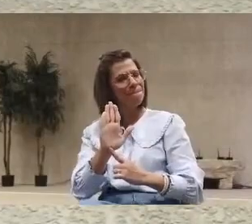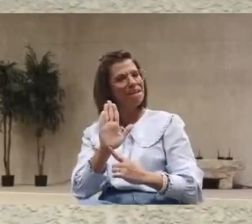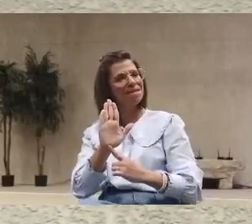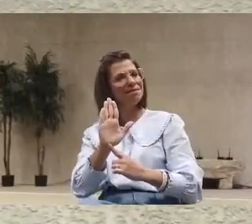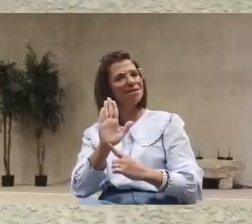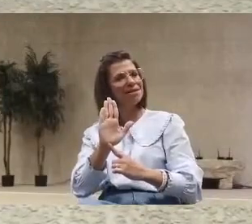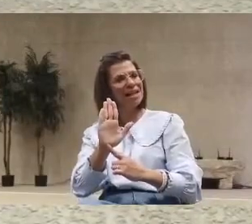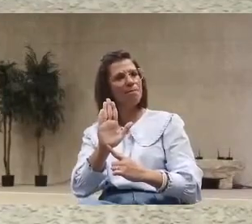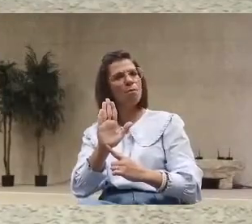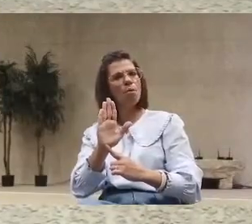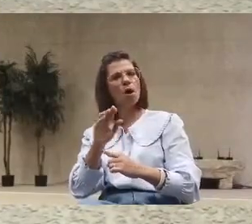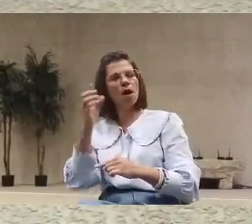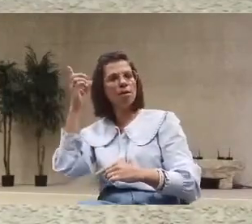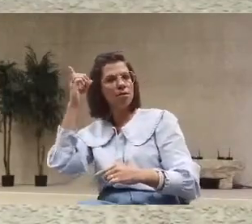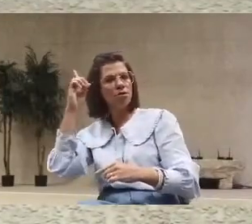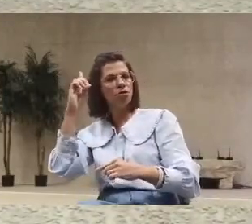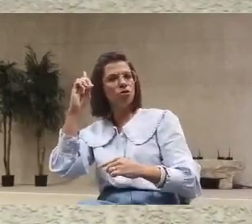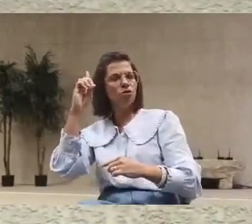à nous de le vivre